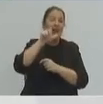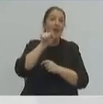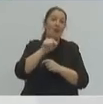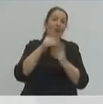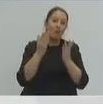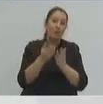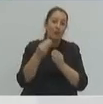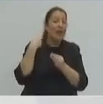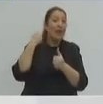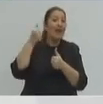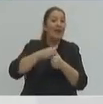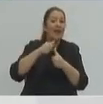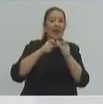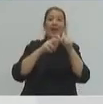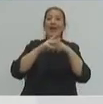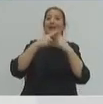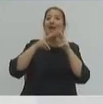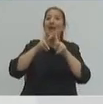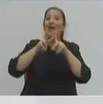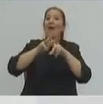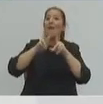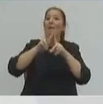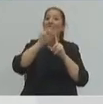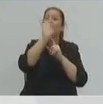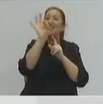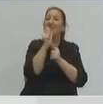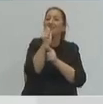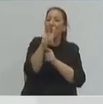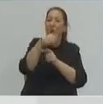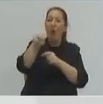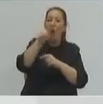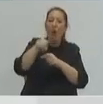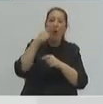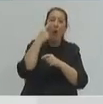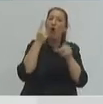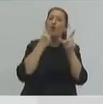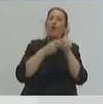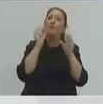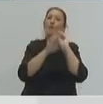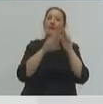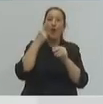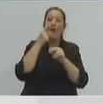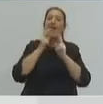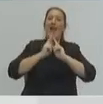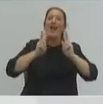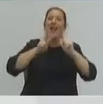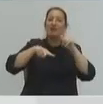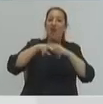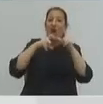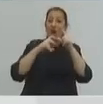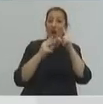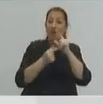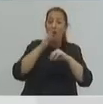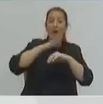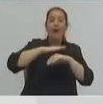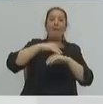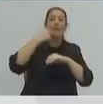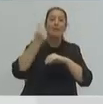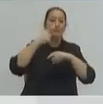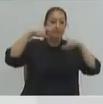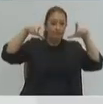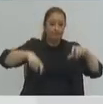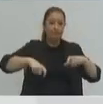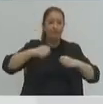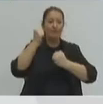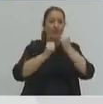Yine Seymen Katı Atık Depolama Merkezi'nin içerisinde Enerji AŞ'mizin yapmış olduğu bir tesis var. Projesi